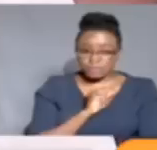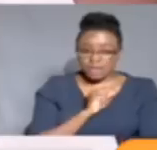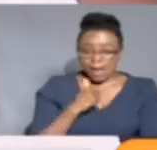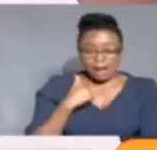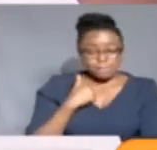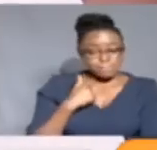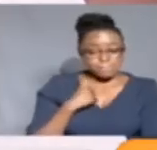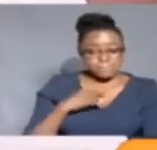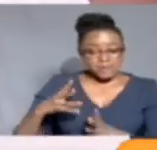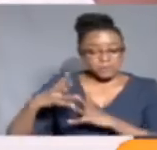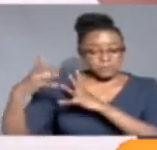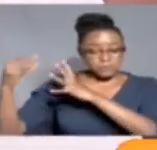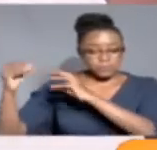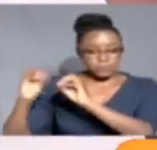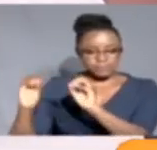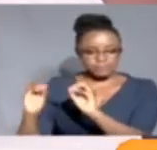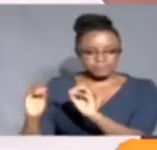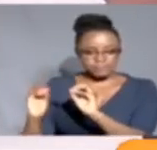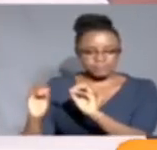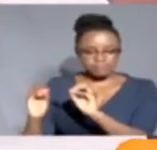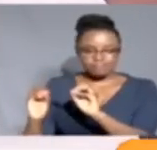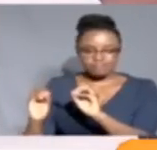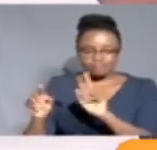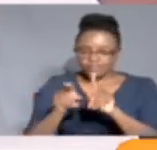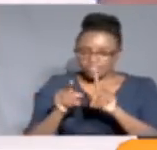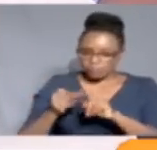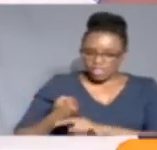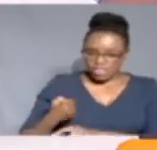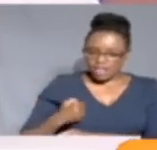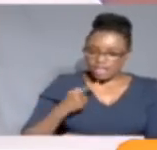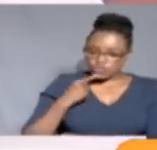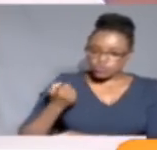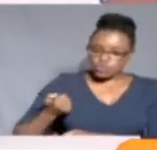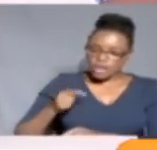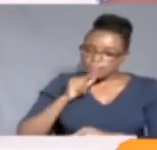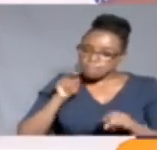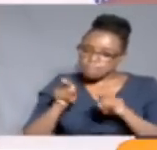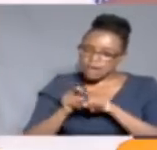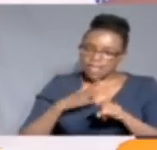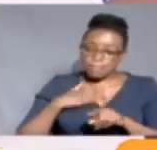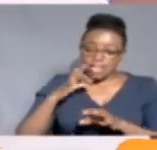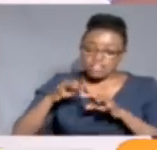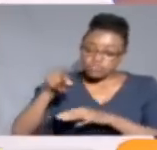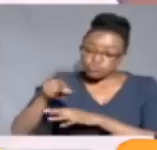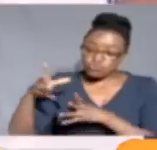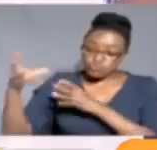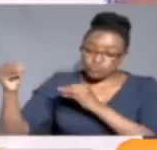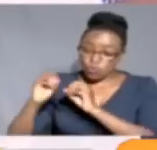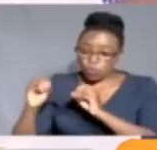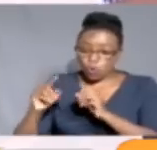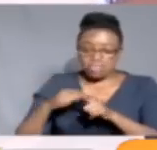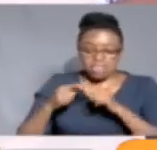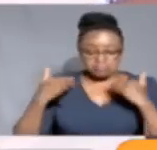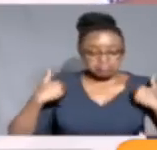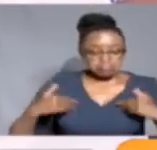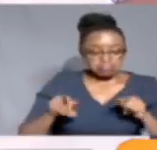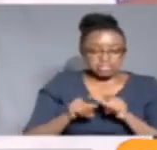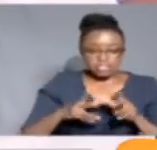mimi sitaenda, na msichana akamwambia bradhangu hata mimi basi kama we hutaenda hata mimi